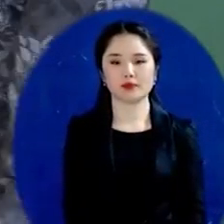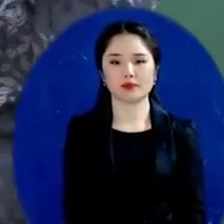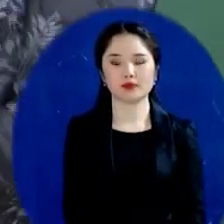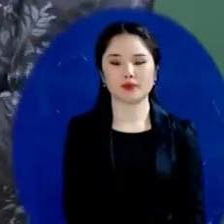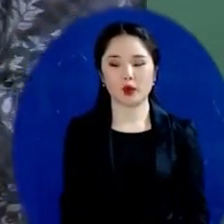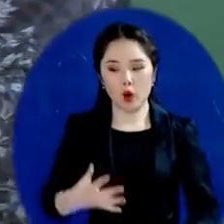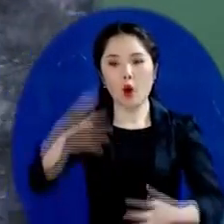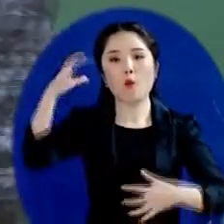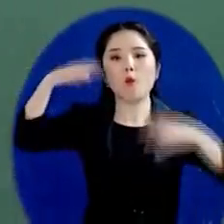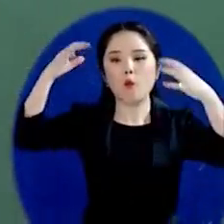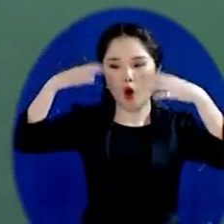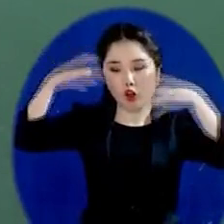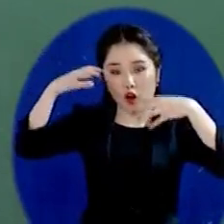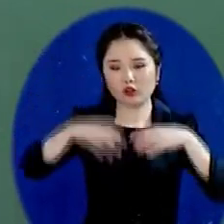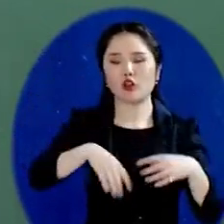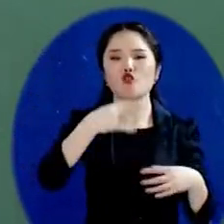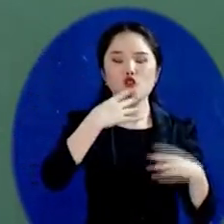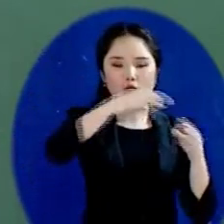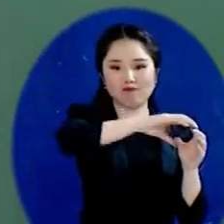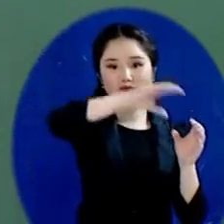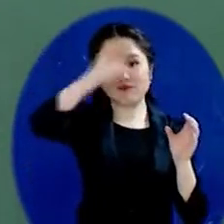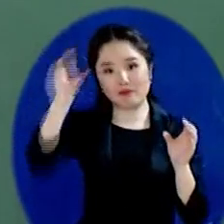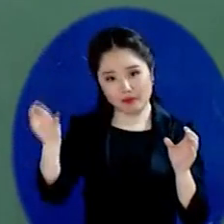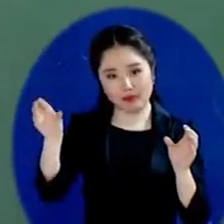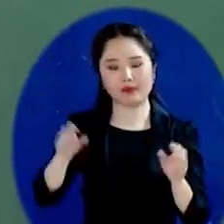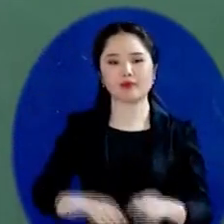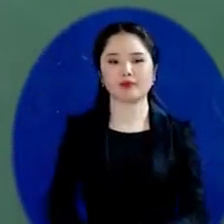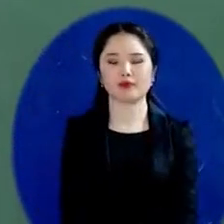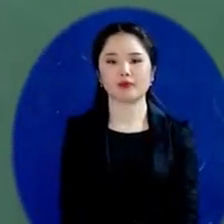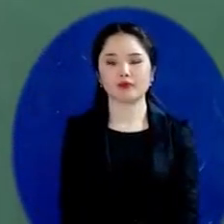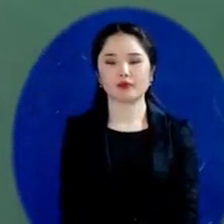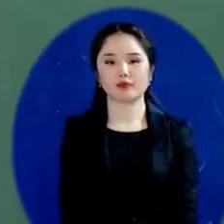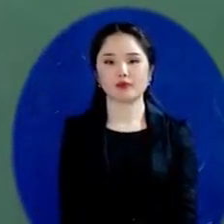Мөн бор орж солонго татдаг.